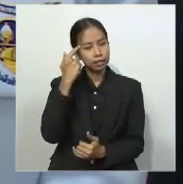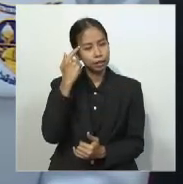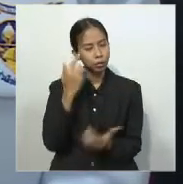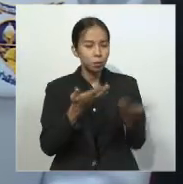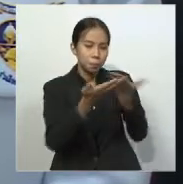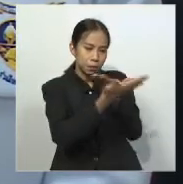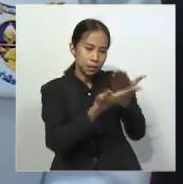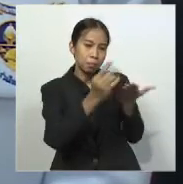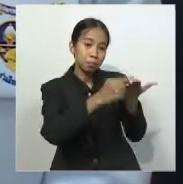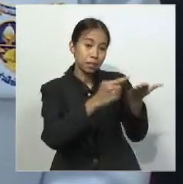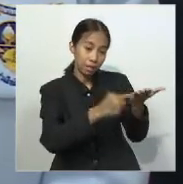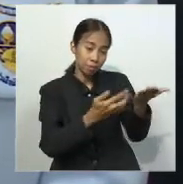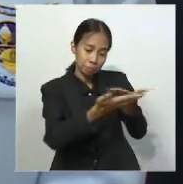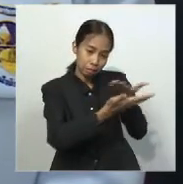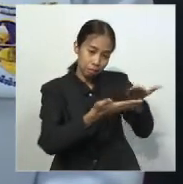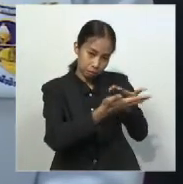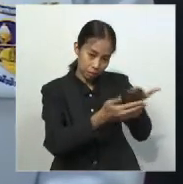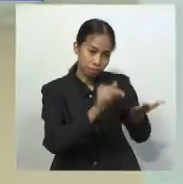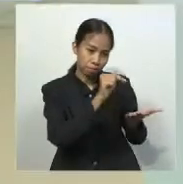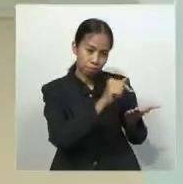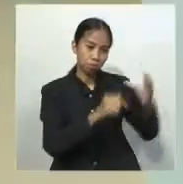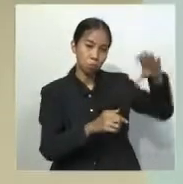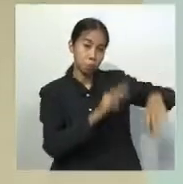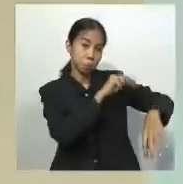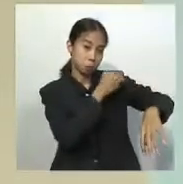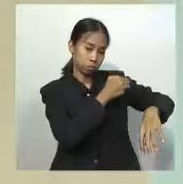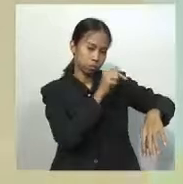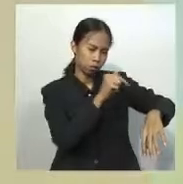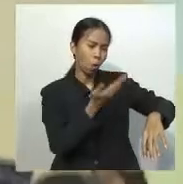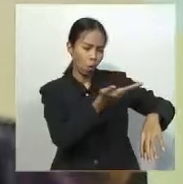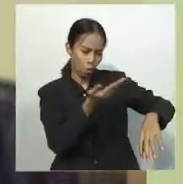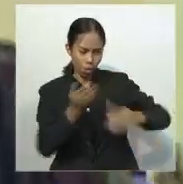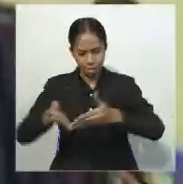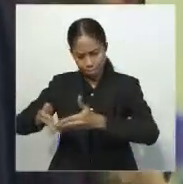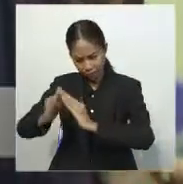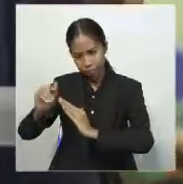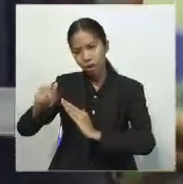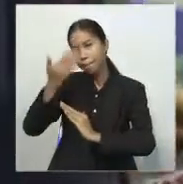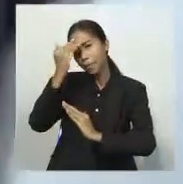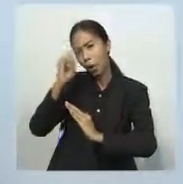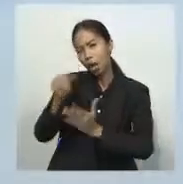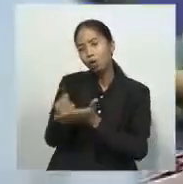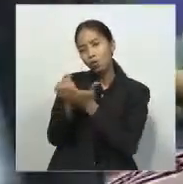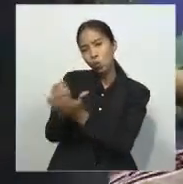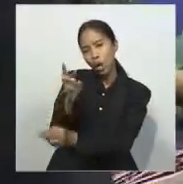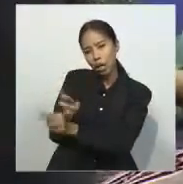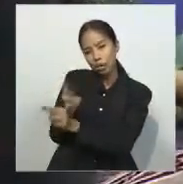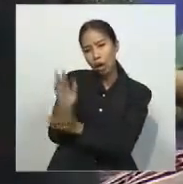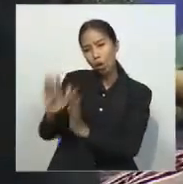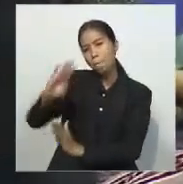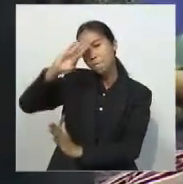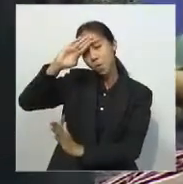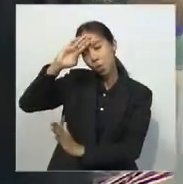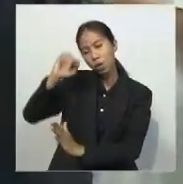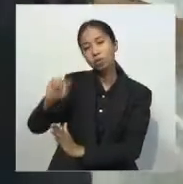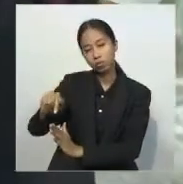มการแพทย์เพื่อขอจัดตั้งคลินิกมลพิษขึ้นมาเพื่อรักษาผู้ป่วยด้านนี้โดยตรงในช่วงที่ยังประสบปัญหาฝุ่นละอองขนาดเล็กก่อน